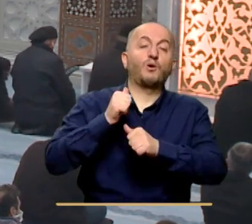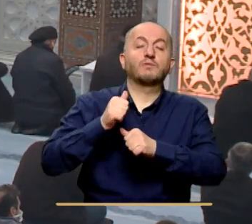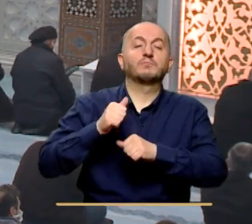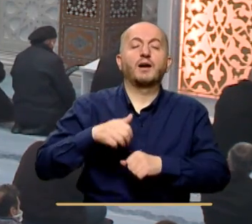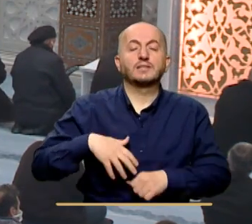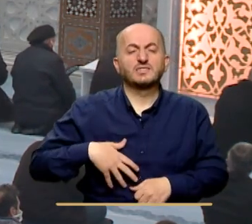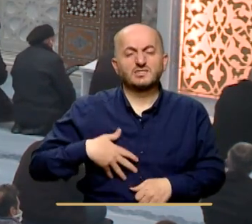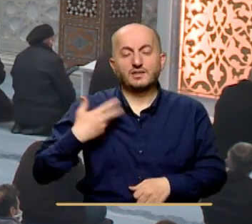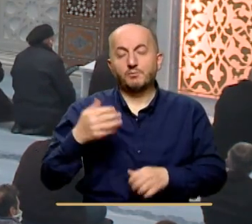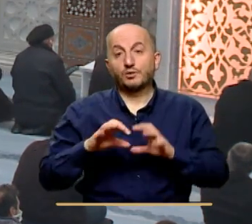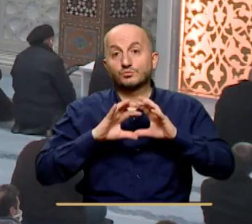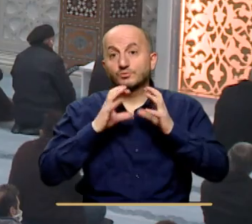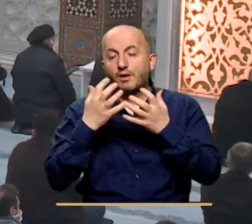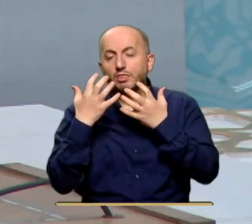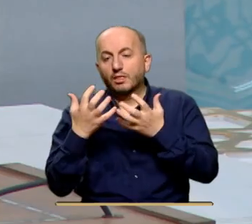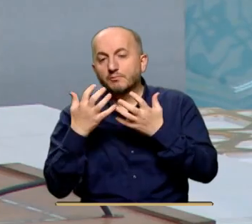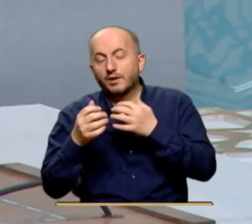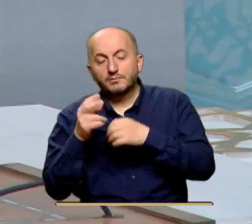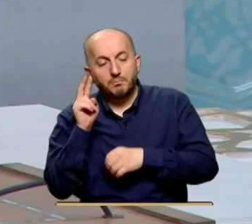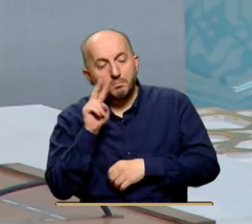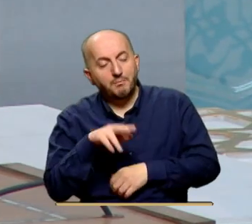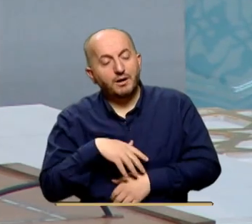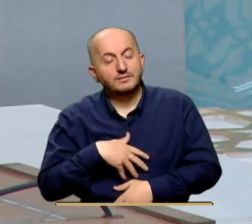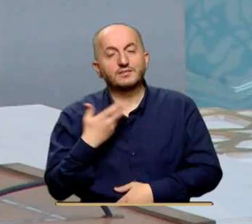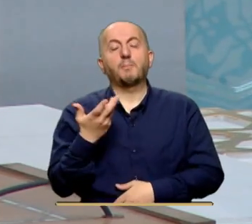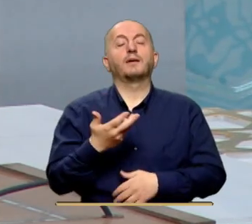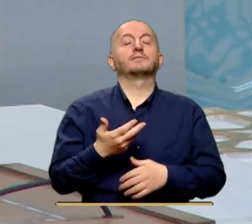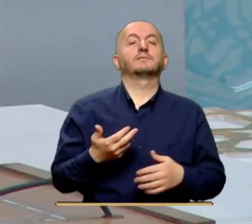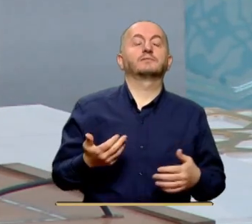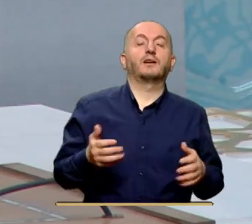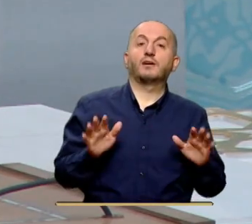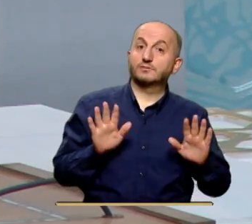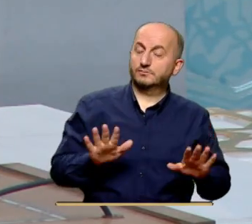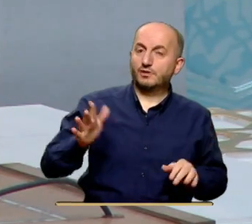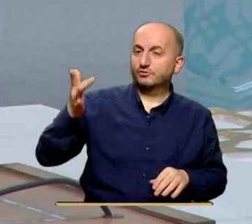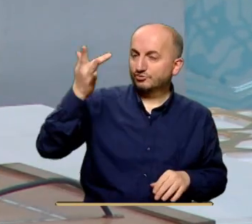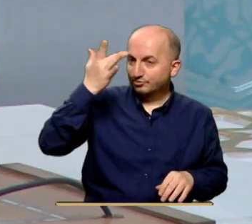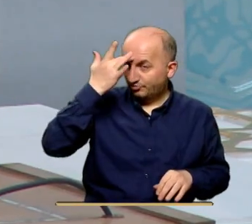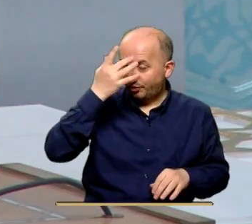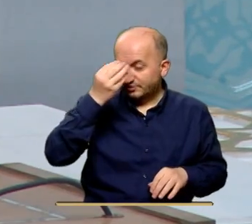dünya nimetlerine şöyle geri dönüp bakmak istemez. Ancak